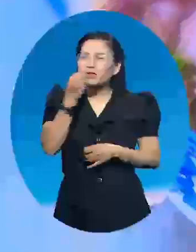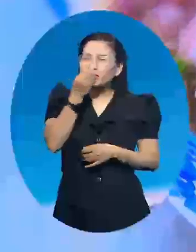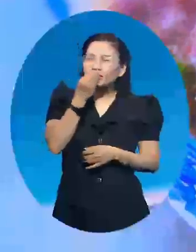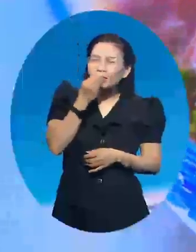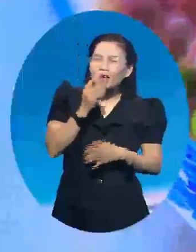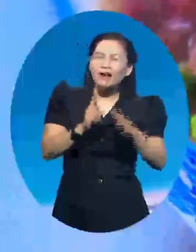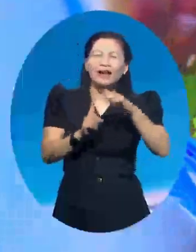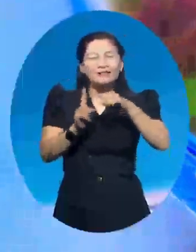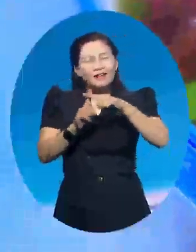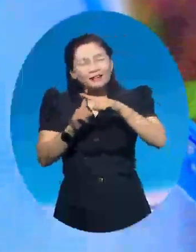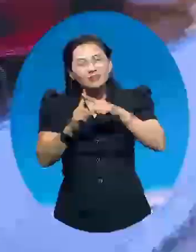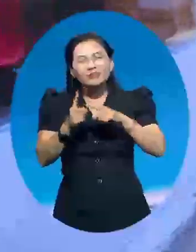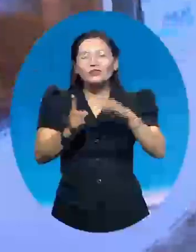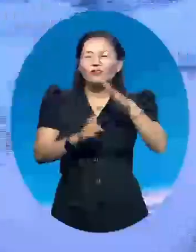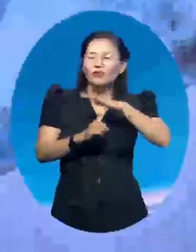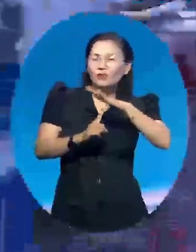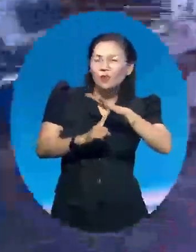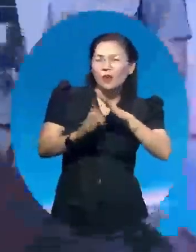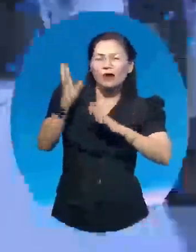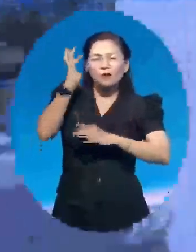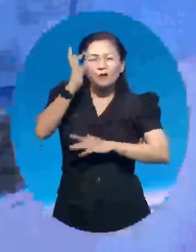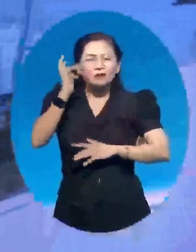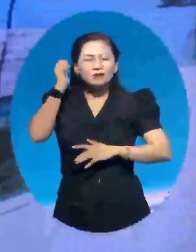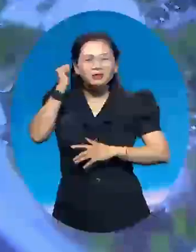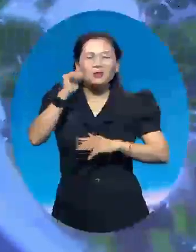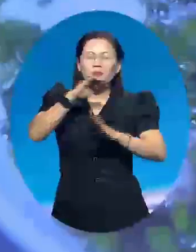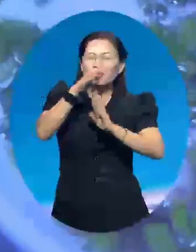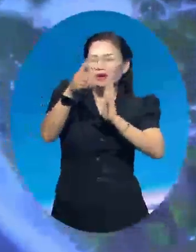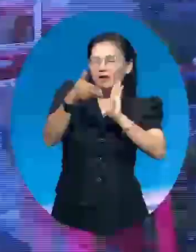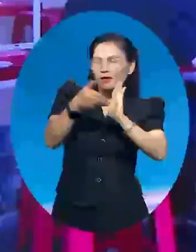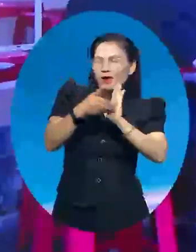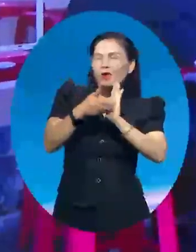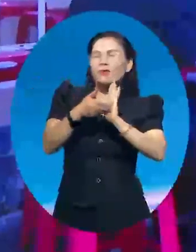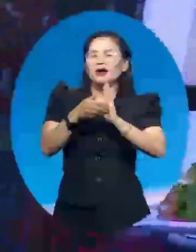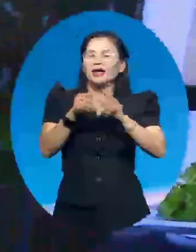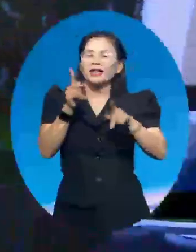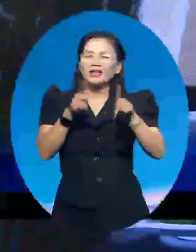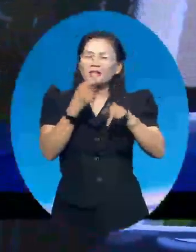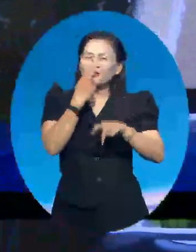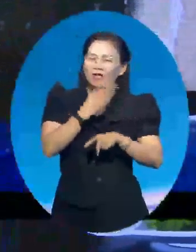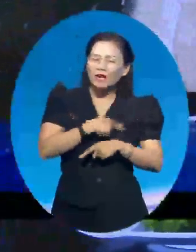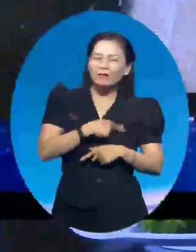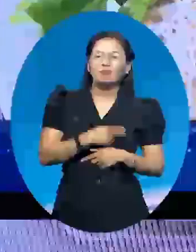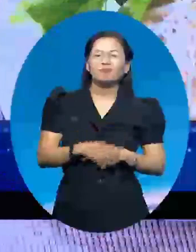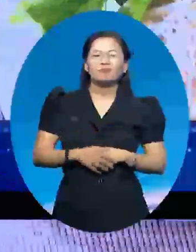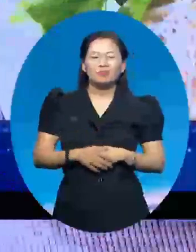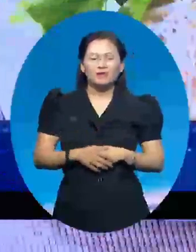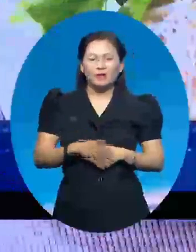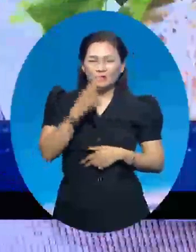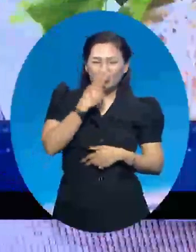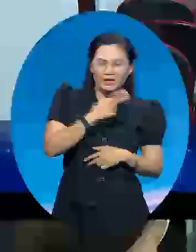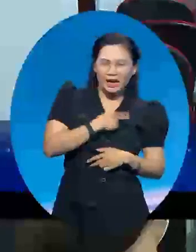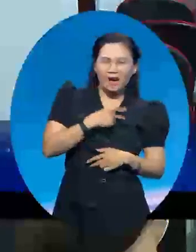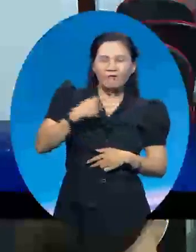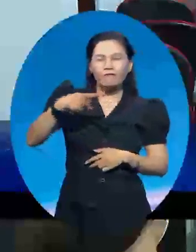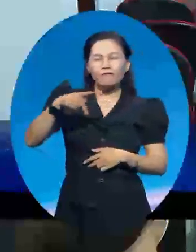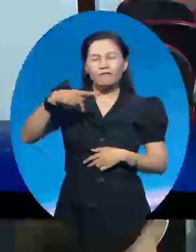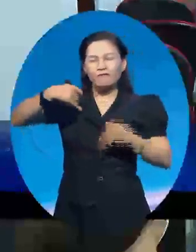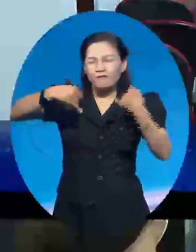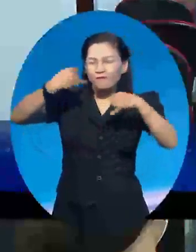trị văn hóa, ẩm thực đặc sắc, quảng bá những hình ảnh tiềm năng kinh tế của Việt Nam. Cũng trong khuôn khổ Việt Nam Phở